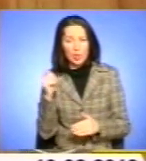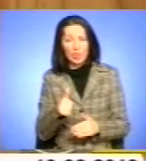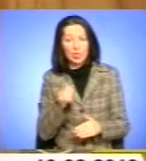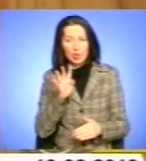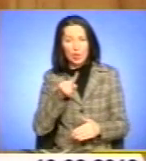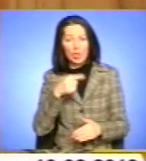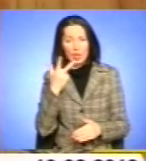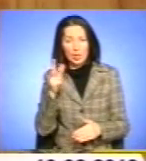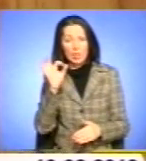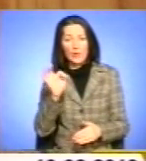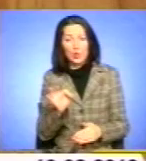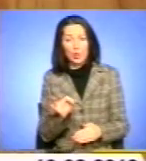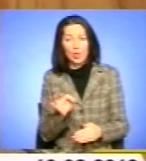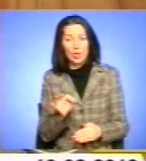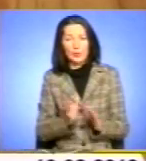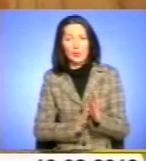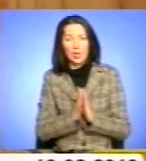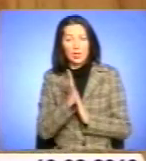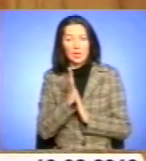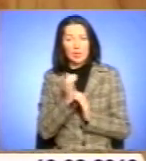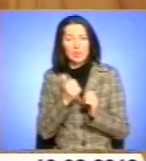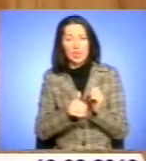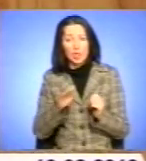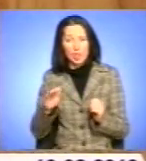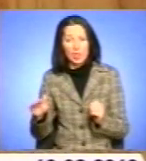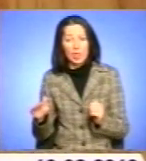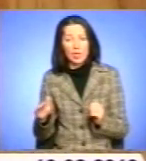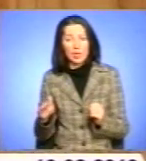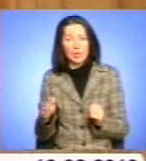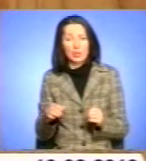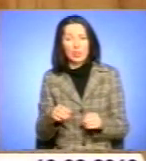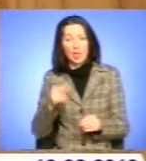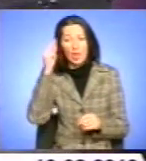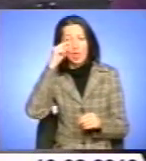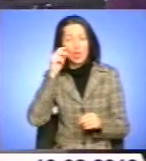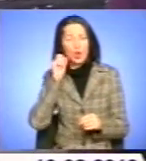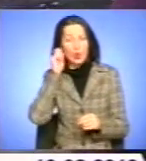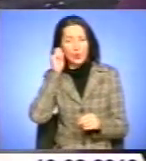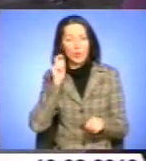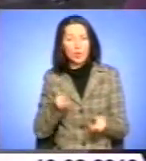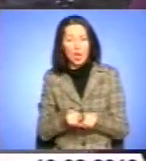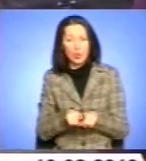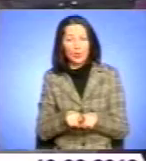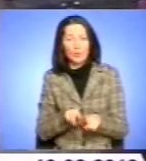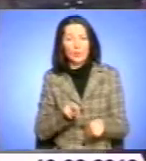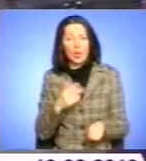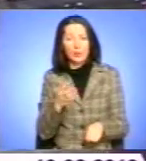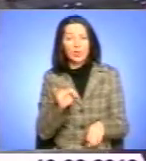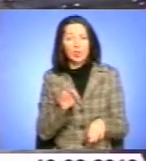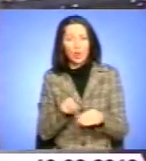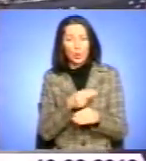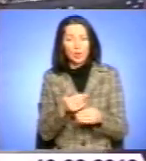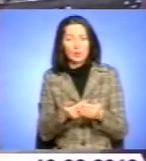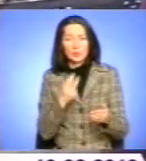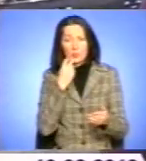4,3%. Ріст і серед дітей шкільного віку теж. Як ви лікуєтеся від грипу, щоб не захворіти? Що